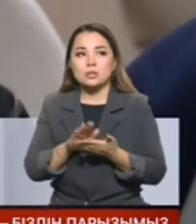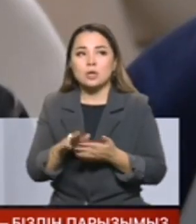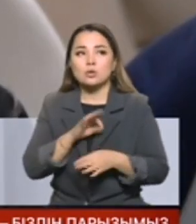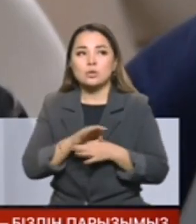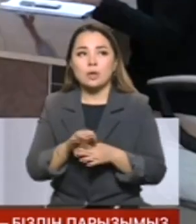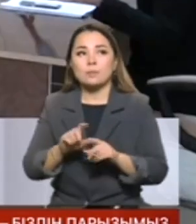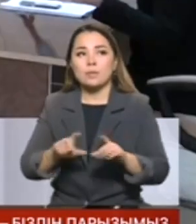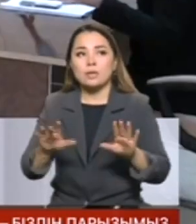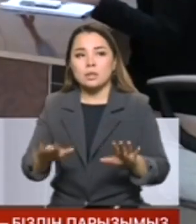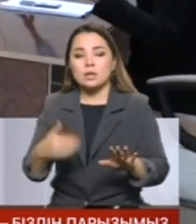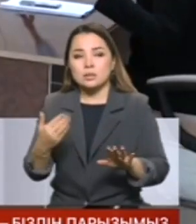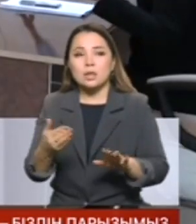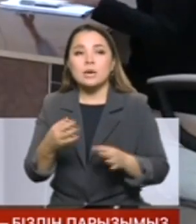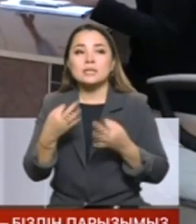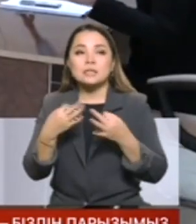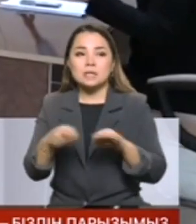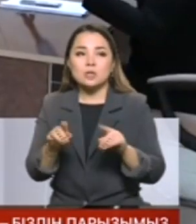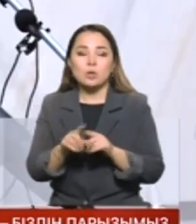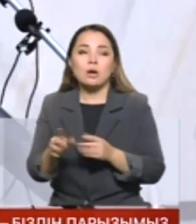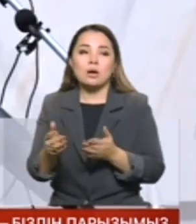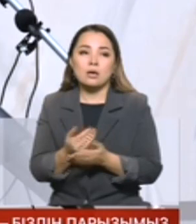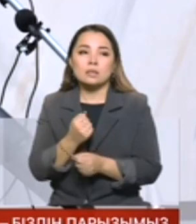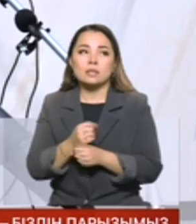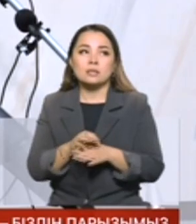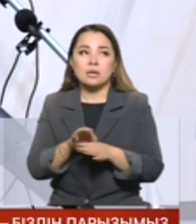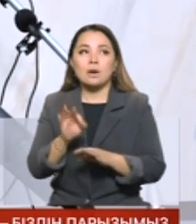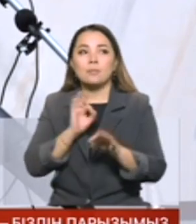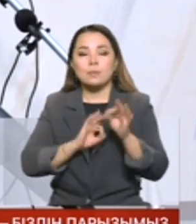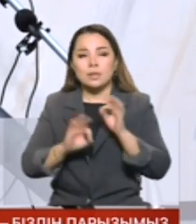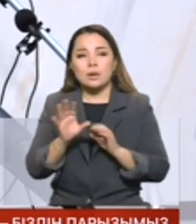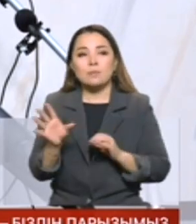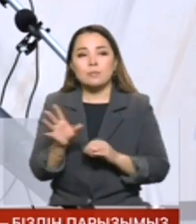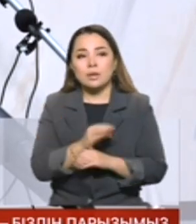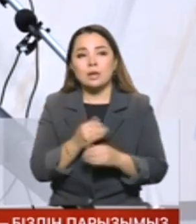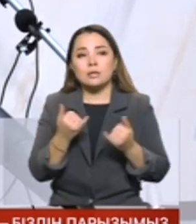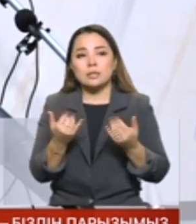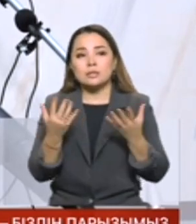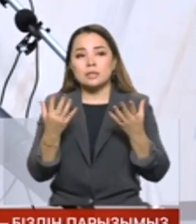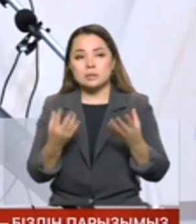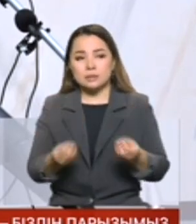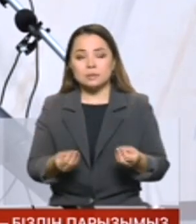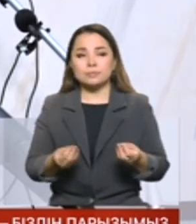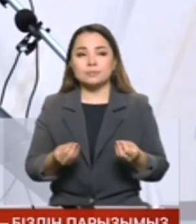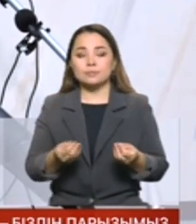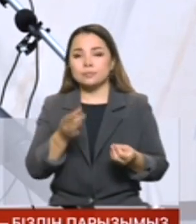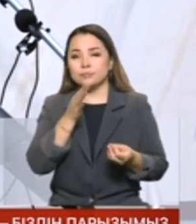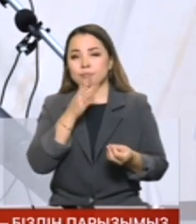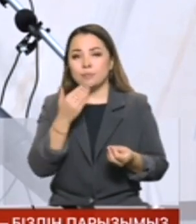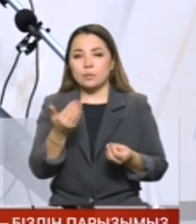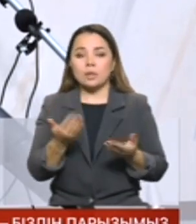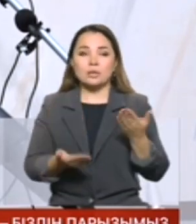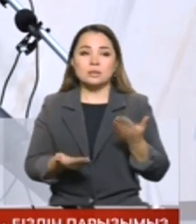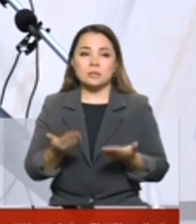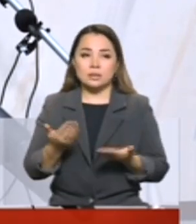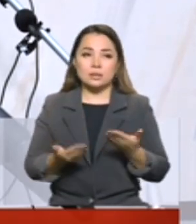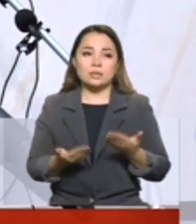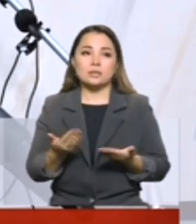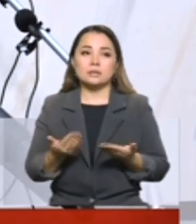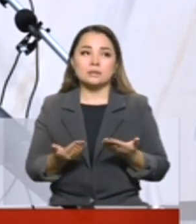айналысатын мекемелерді лицензиялауды қайтадан қолға алмақ. Препараттарды қазіргі кезде егер